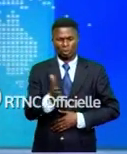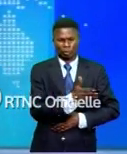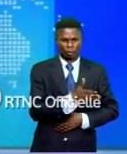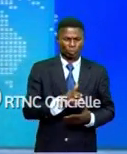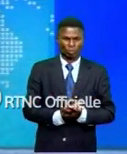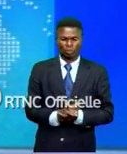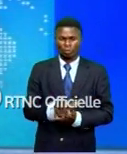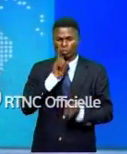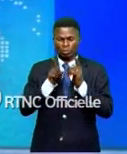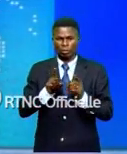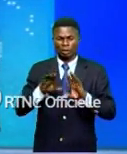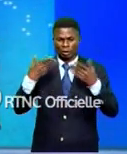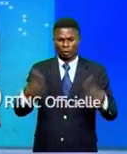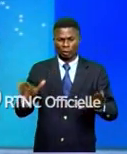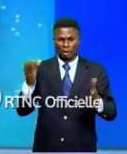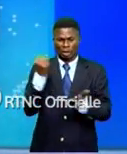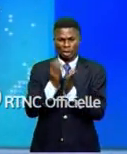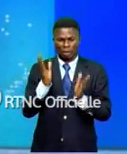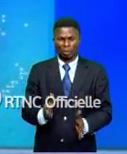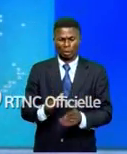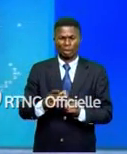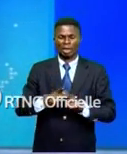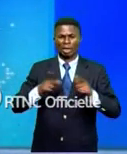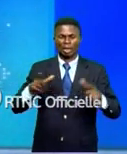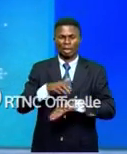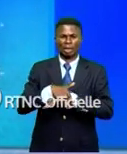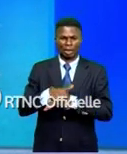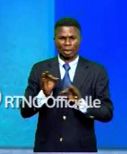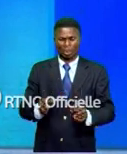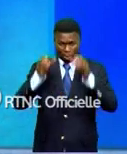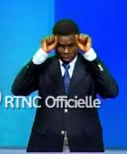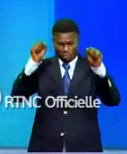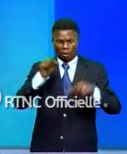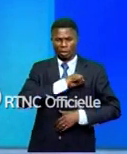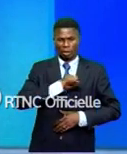Après échange avec l'ambassadeur de Grande-Bretagne en poste à Kinshasa, le président du